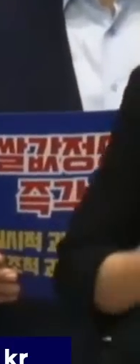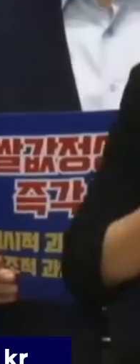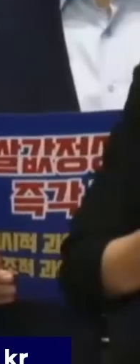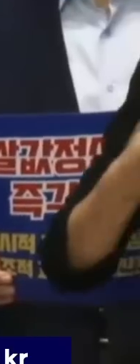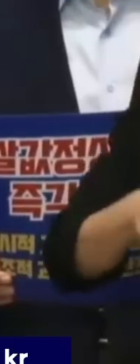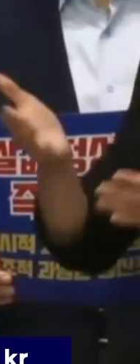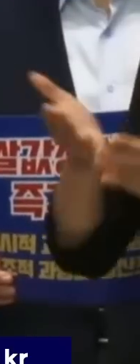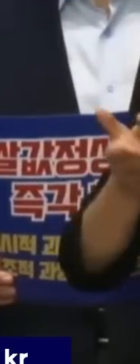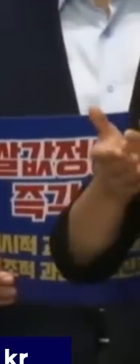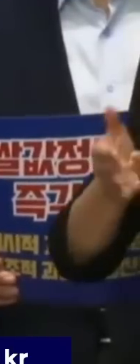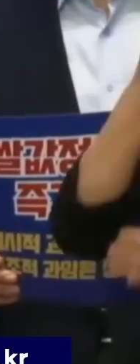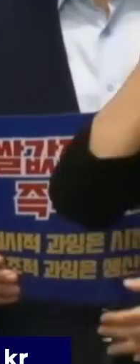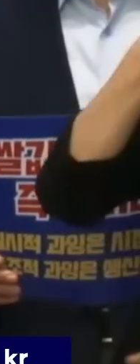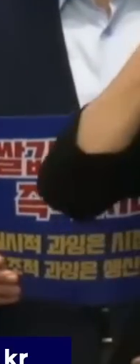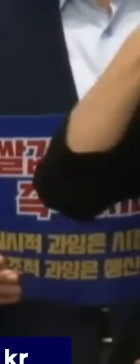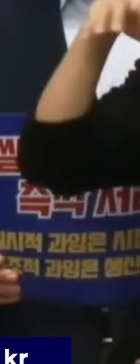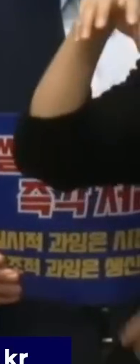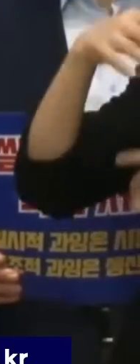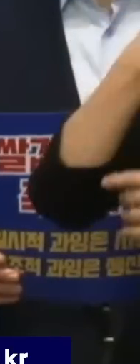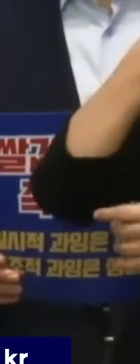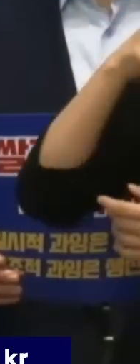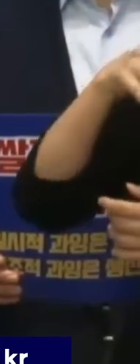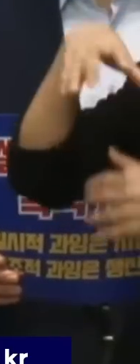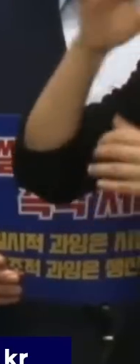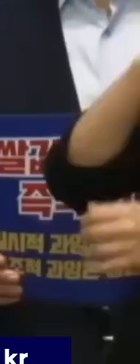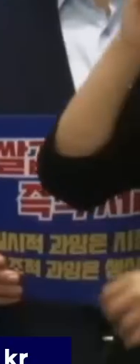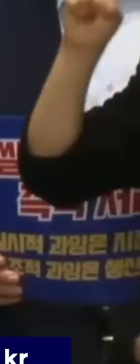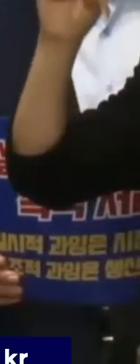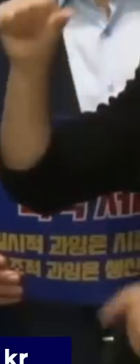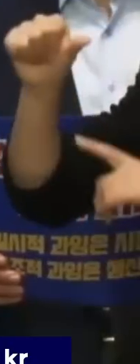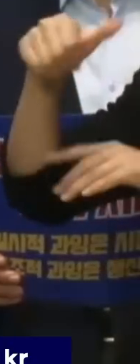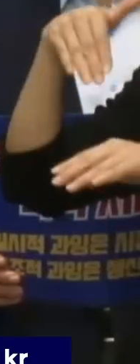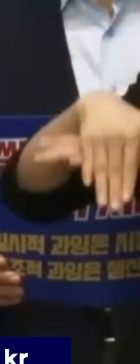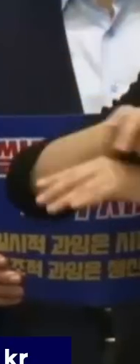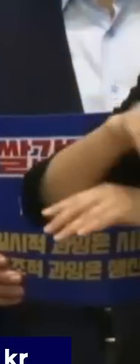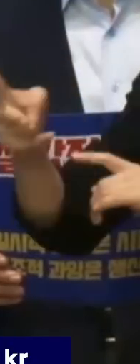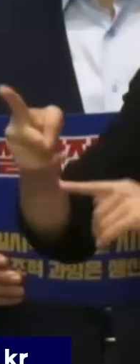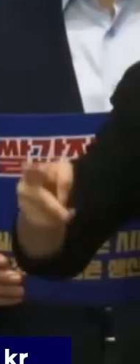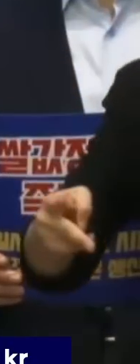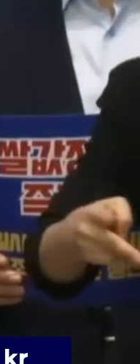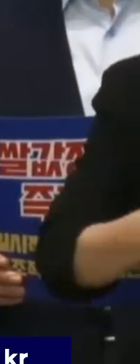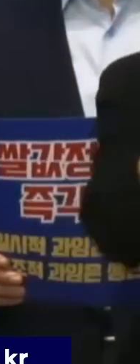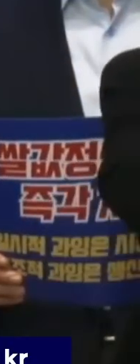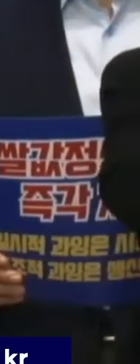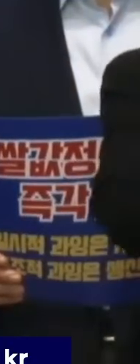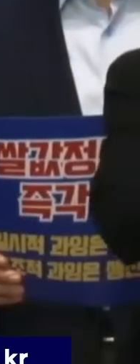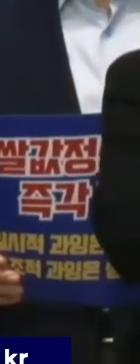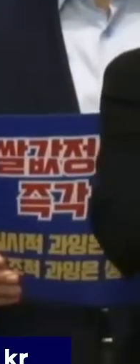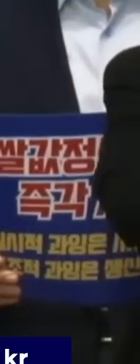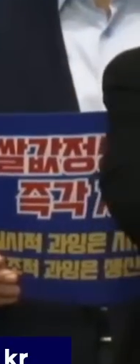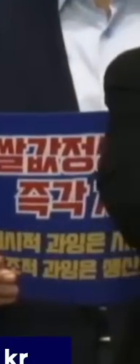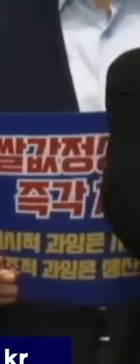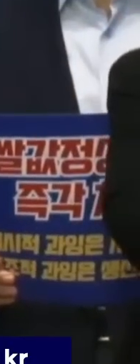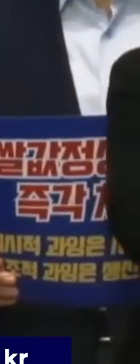전환을 통해 국내산 쌀 시장과 격리하는 방안을 적극 모색해야 합니다. 다섯째,